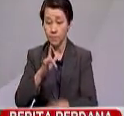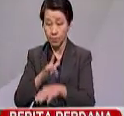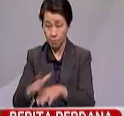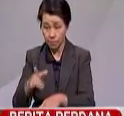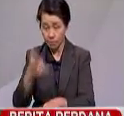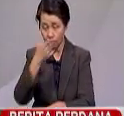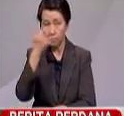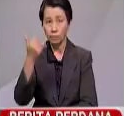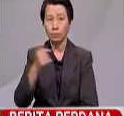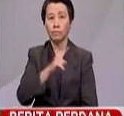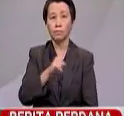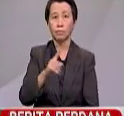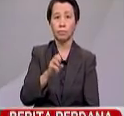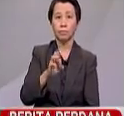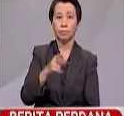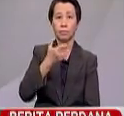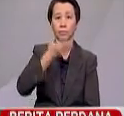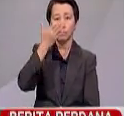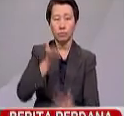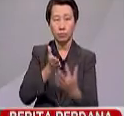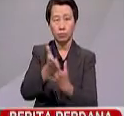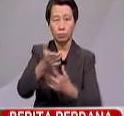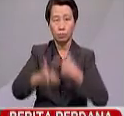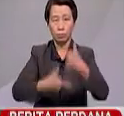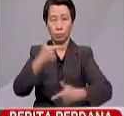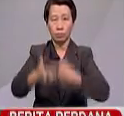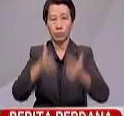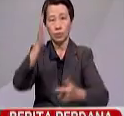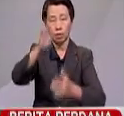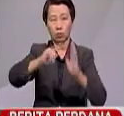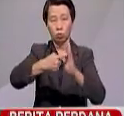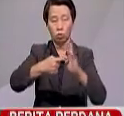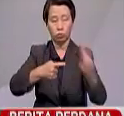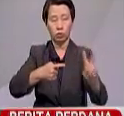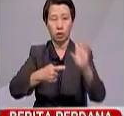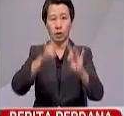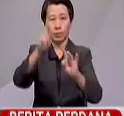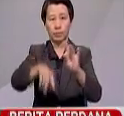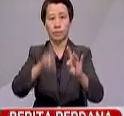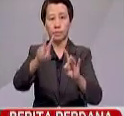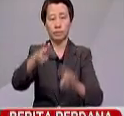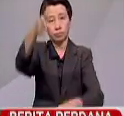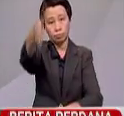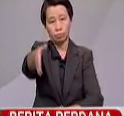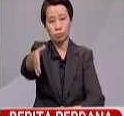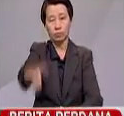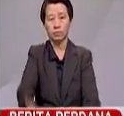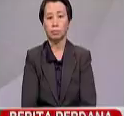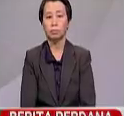ditinggalkan Ismail Zakaria bagi mengharungi saingan Liga Super yang bakal bermula 28 Februari depan.